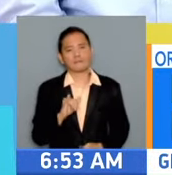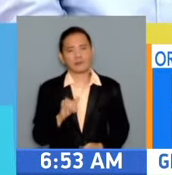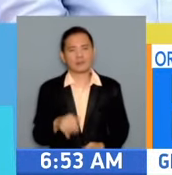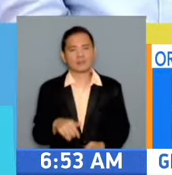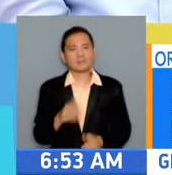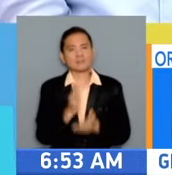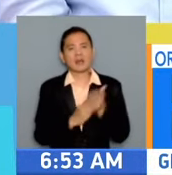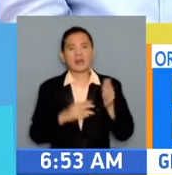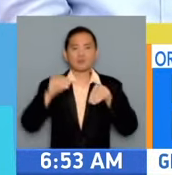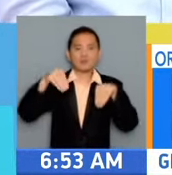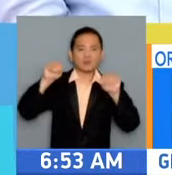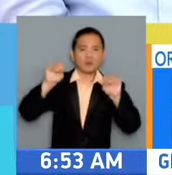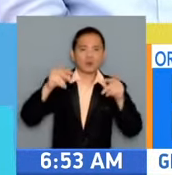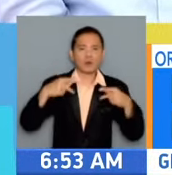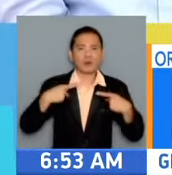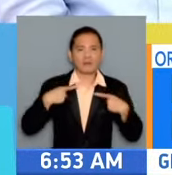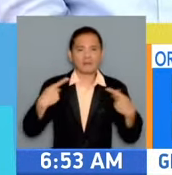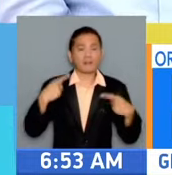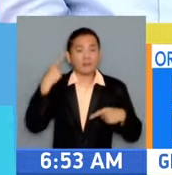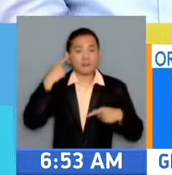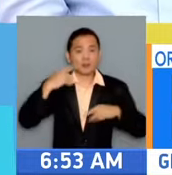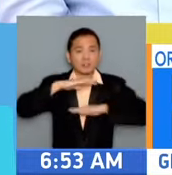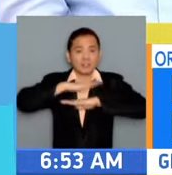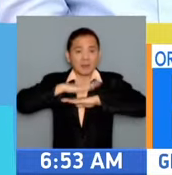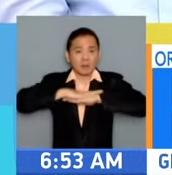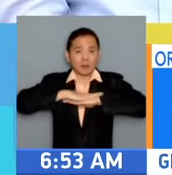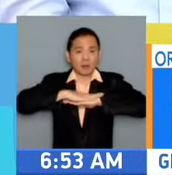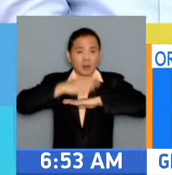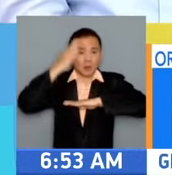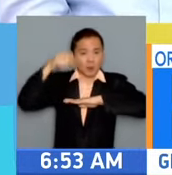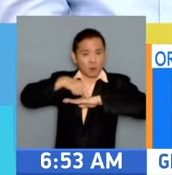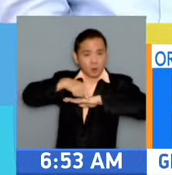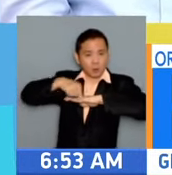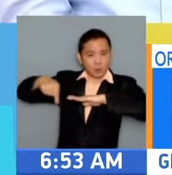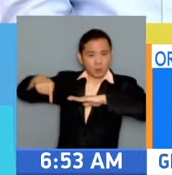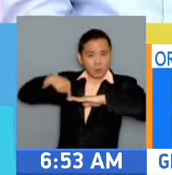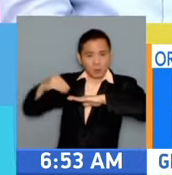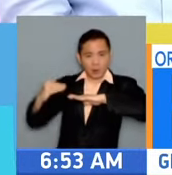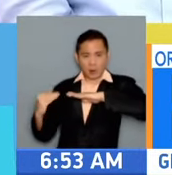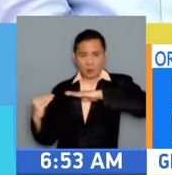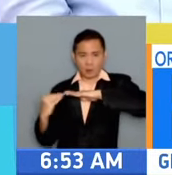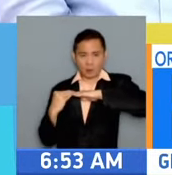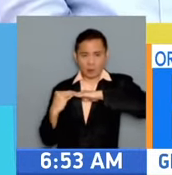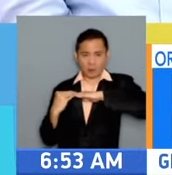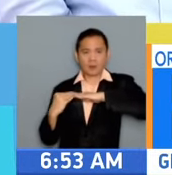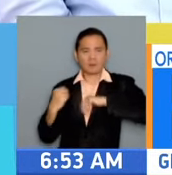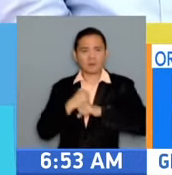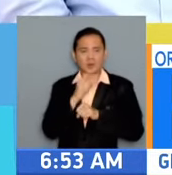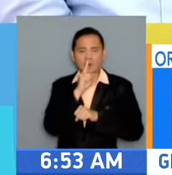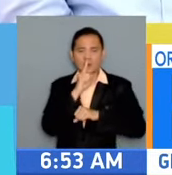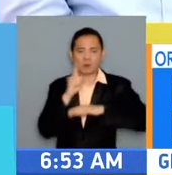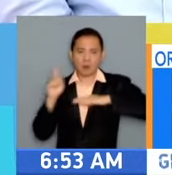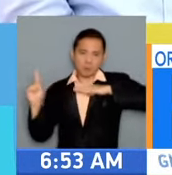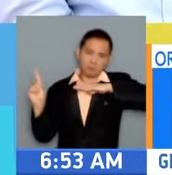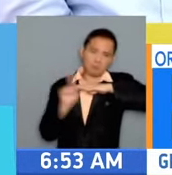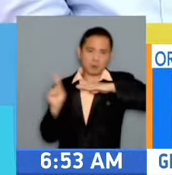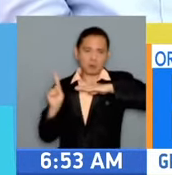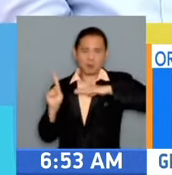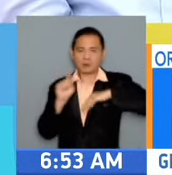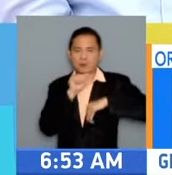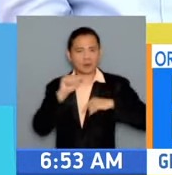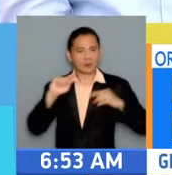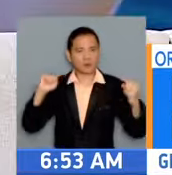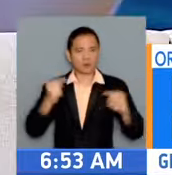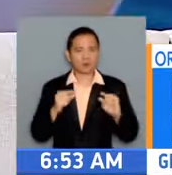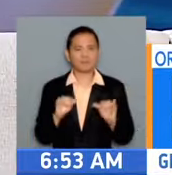na may mga corner. Styro, Mami Sue, di ba? Yes, right. Pwede nga mga ano yan. Igawin mo na lang. DIY. DIY, yes. Tama po. Eto, Orville, isa pa po sa dapat